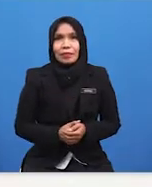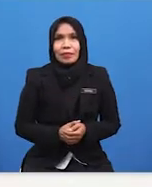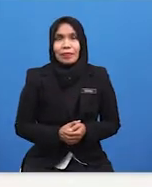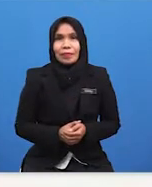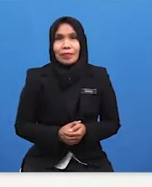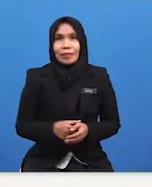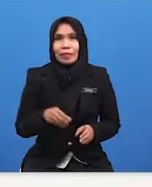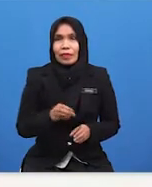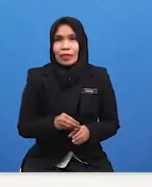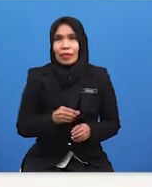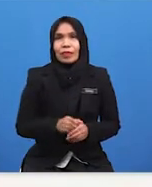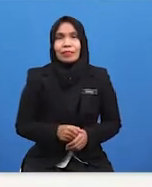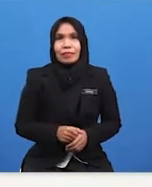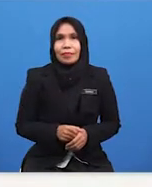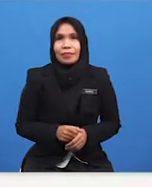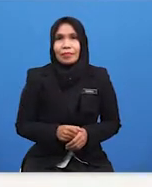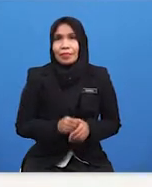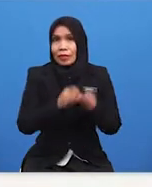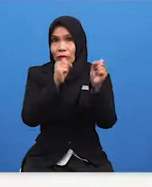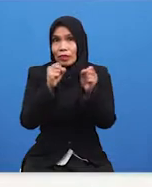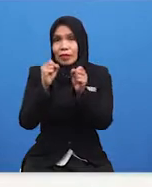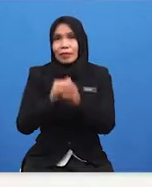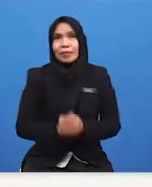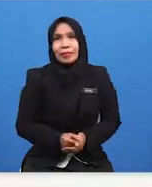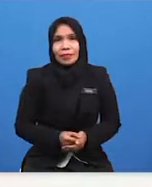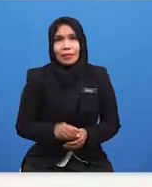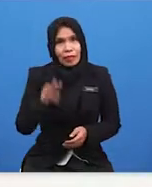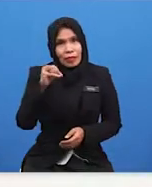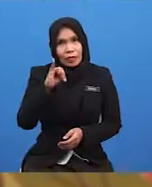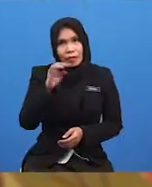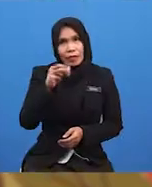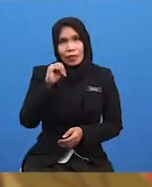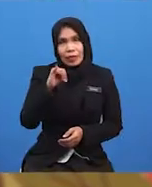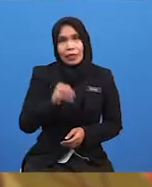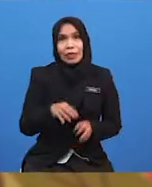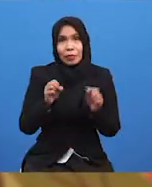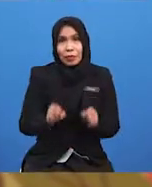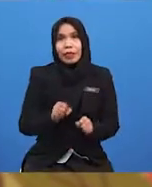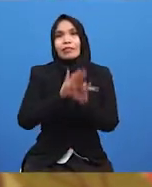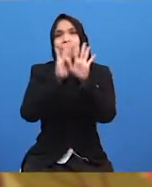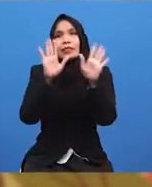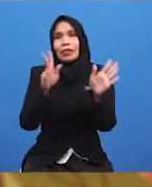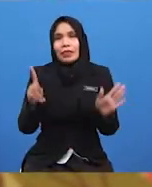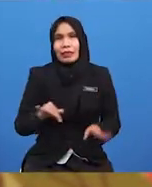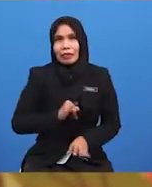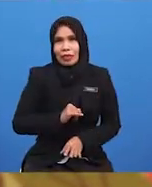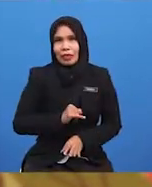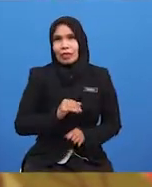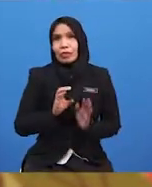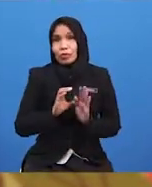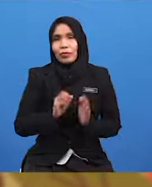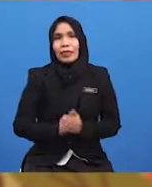rase Mimi boleh terangkat Bolehkan Mimi saya coba ceguk